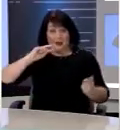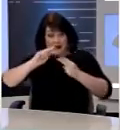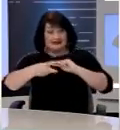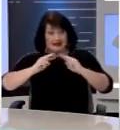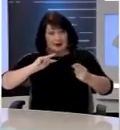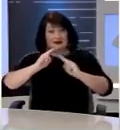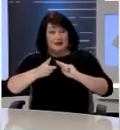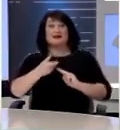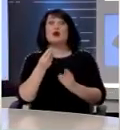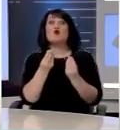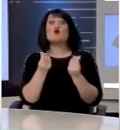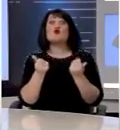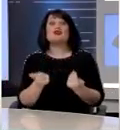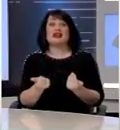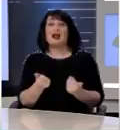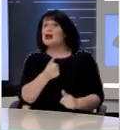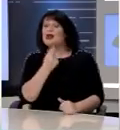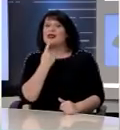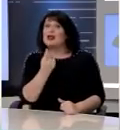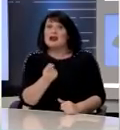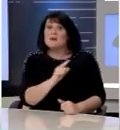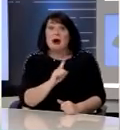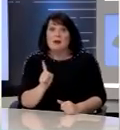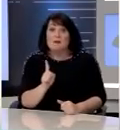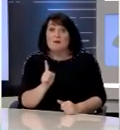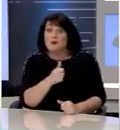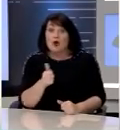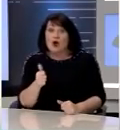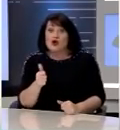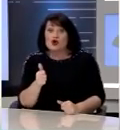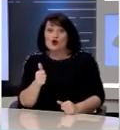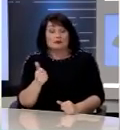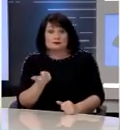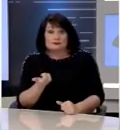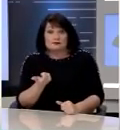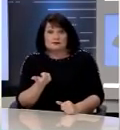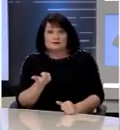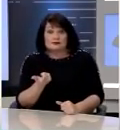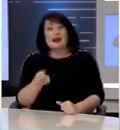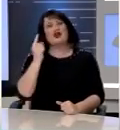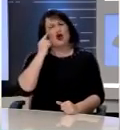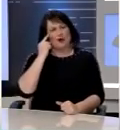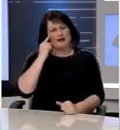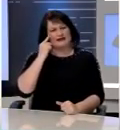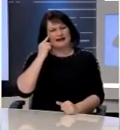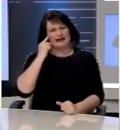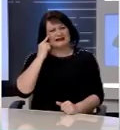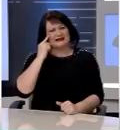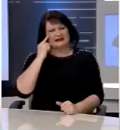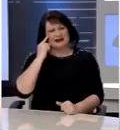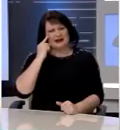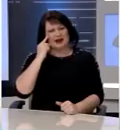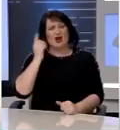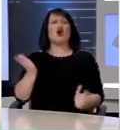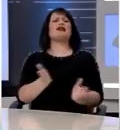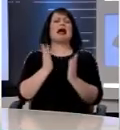της ουσίας. Κύριε Δαβάκη, δεν είπα μόνο αυτά τα οποία νομίζετε εσείς ότι είναι η μπάλα